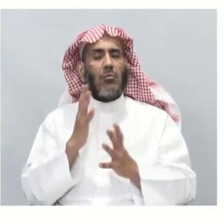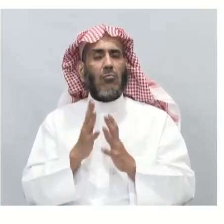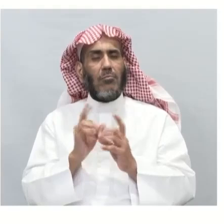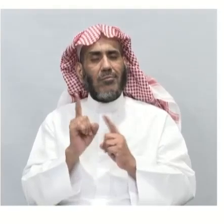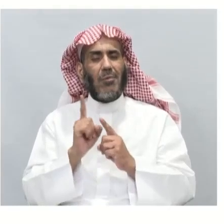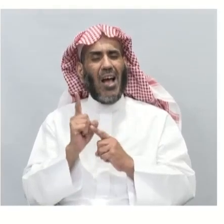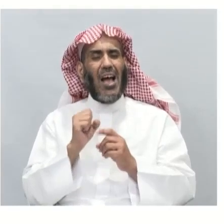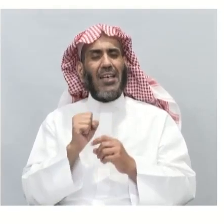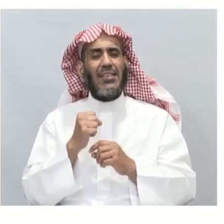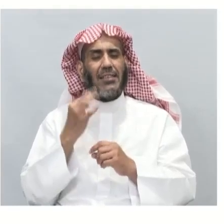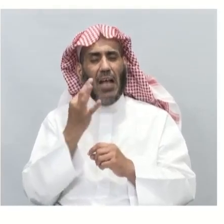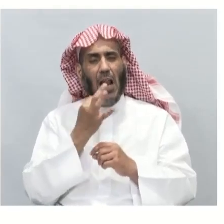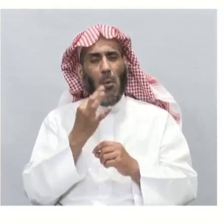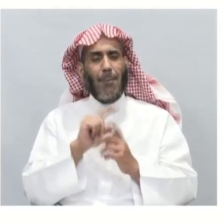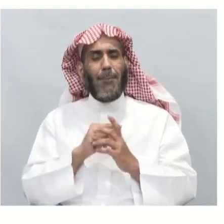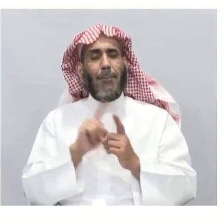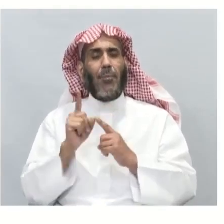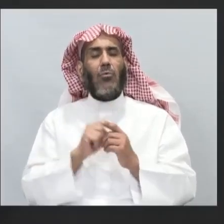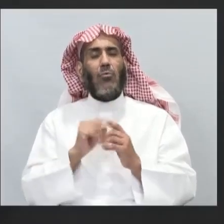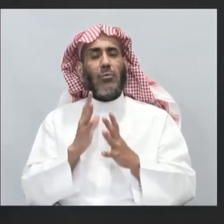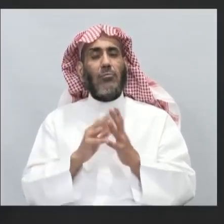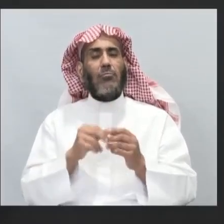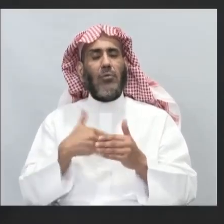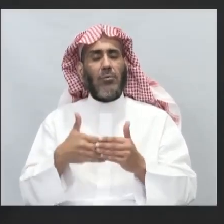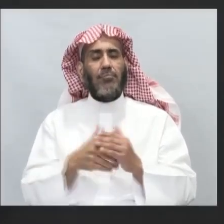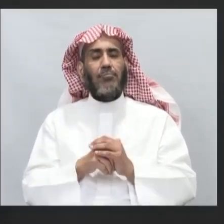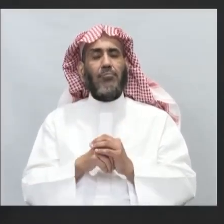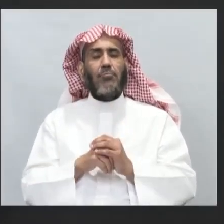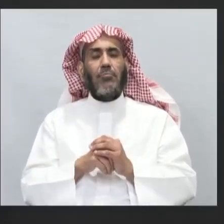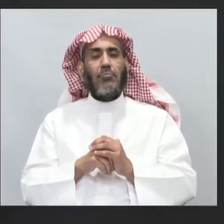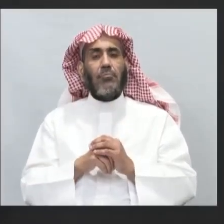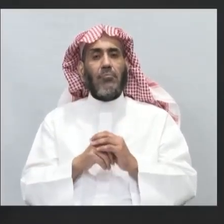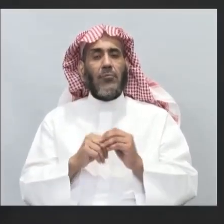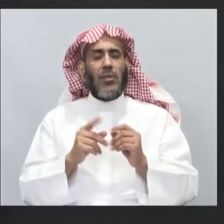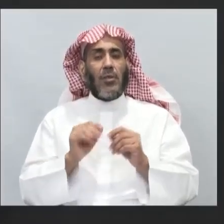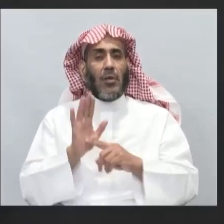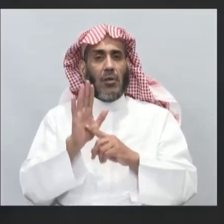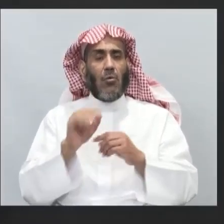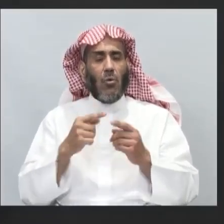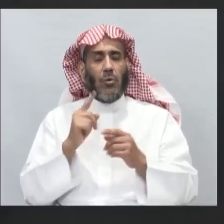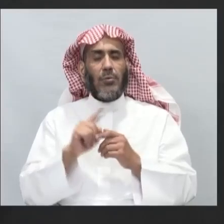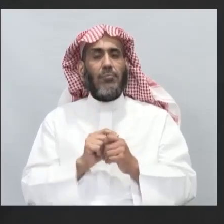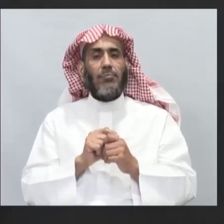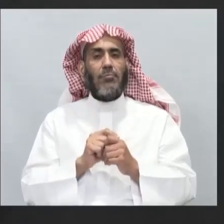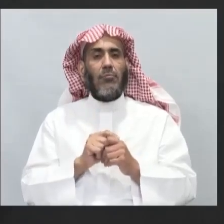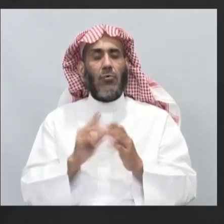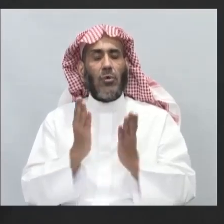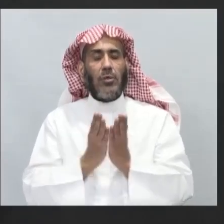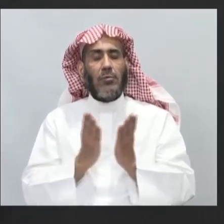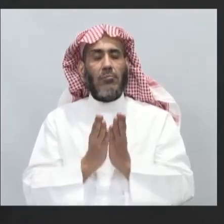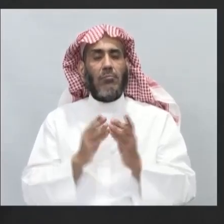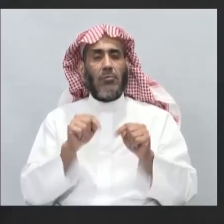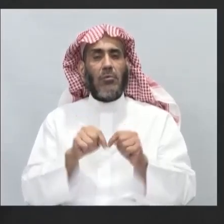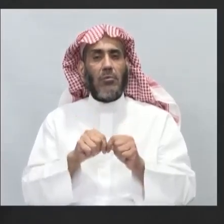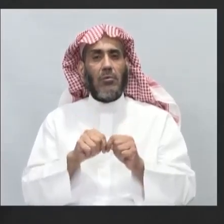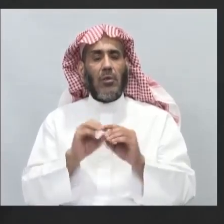لاحظ من اهداف هذه الوحده ولعل هذا ديدننا وما درجنا عليه في بدايه عرضنا في كل وحده بل وفي كل درس تجد